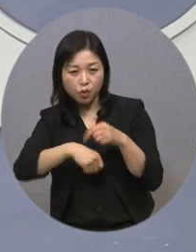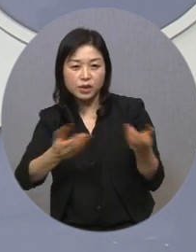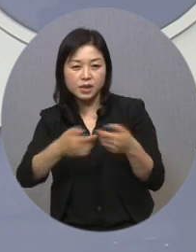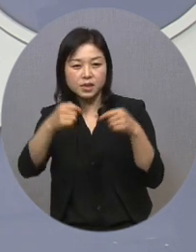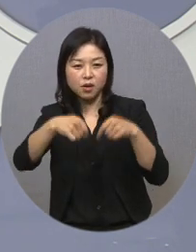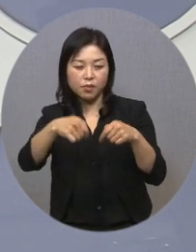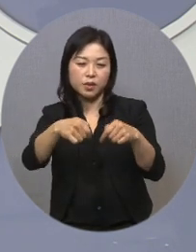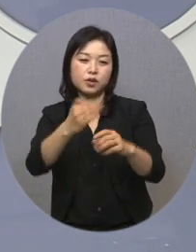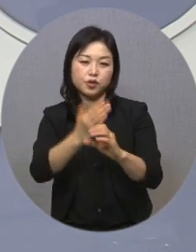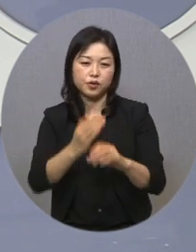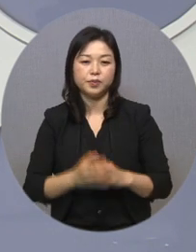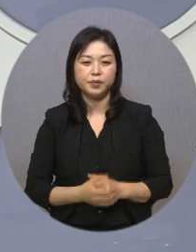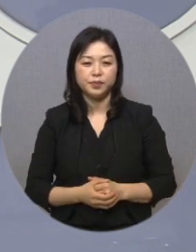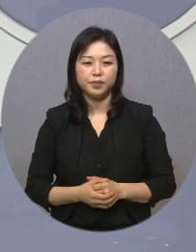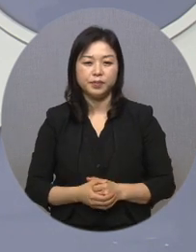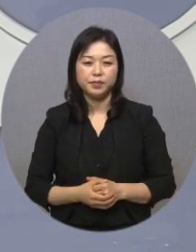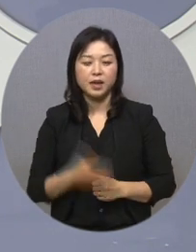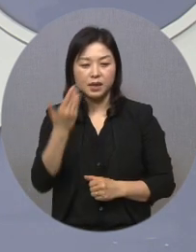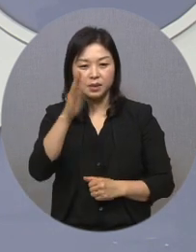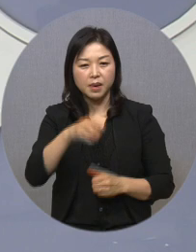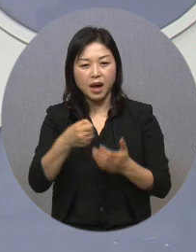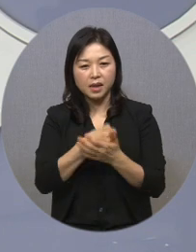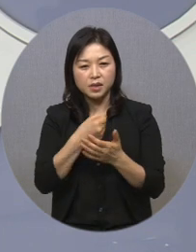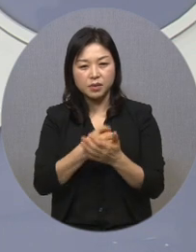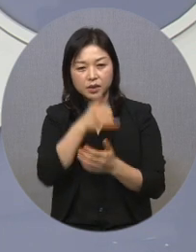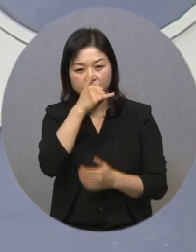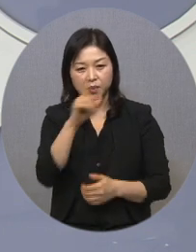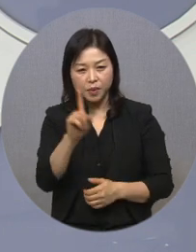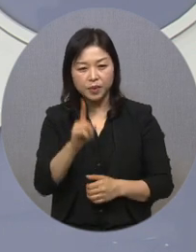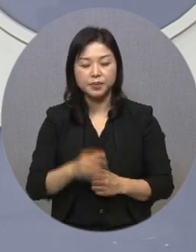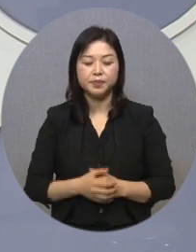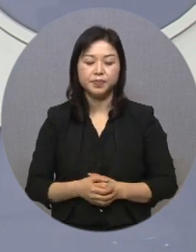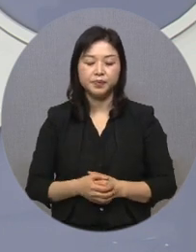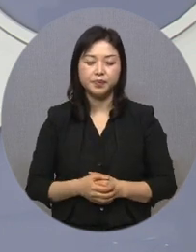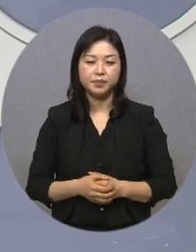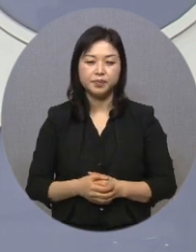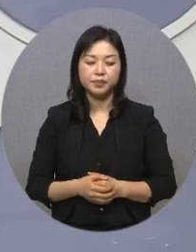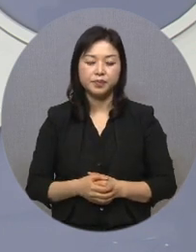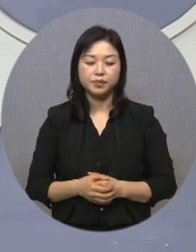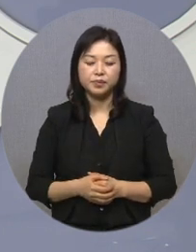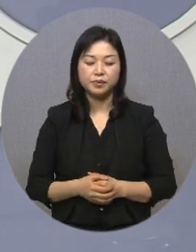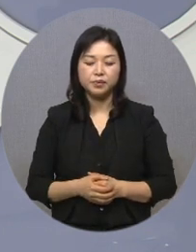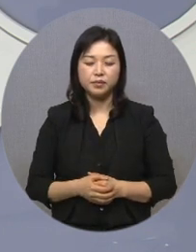있다. 그런데 좀 단지 아쉬운 부분은 우리가